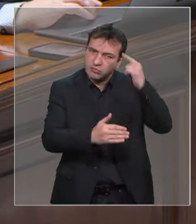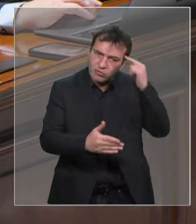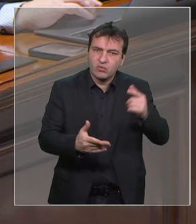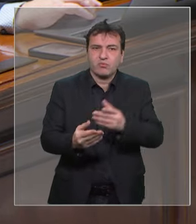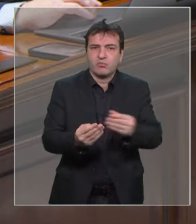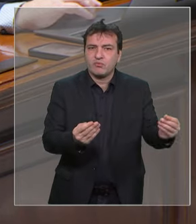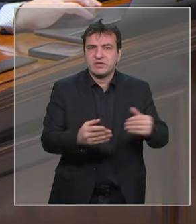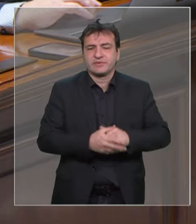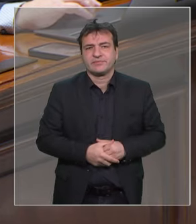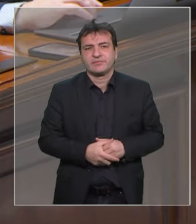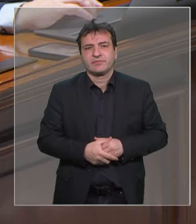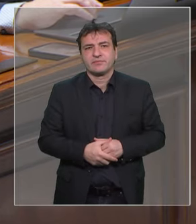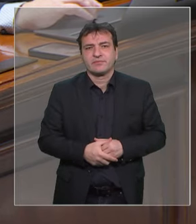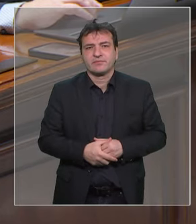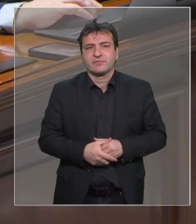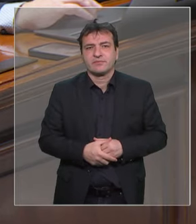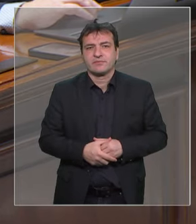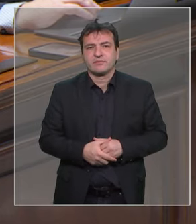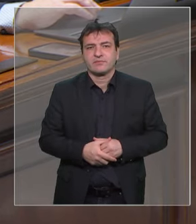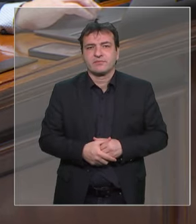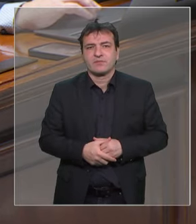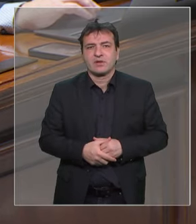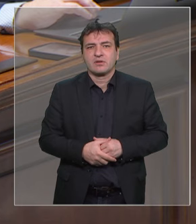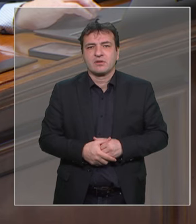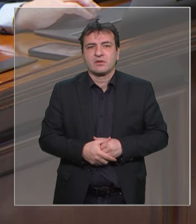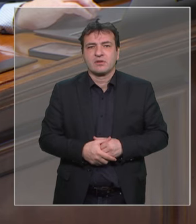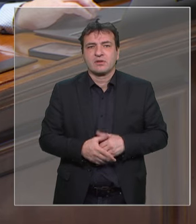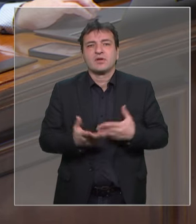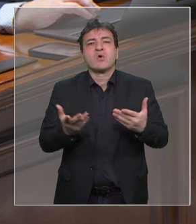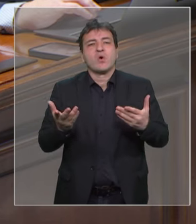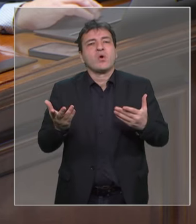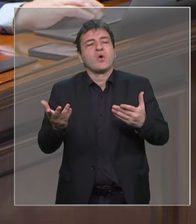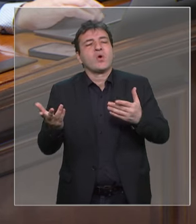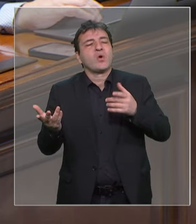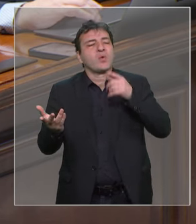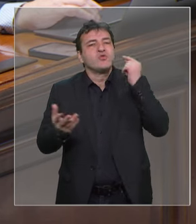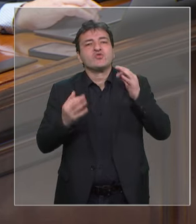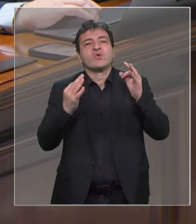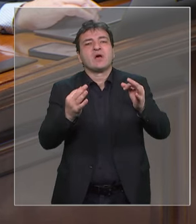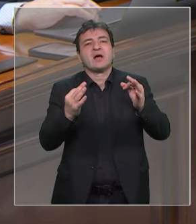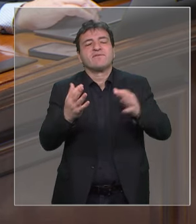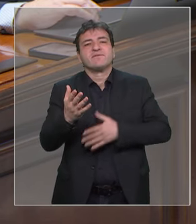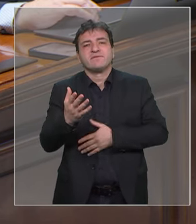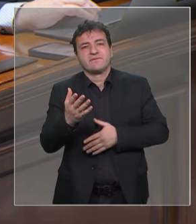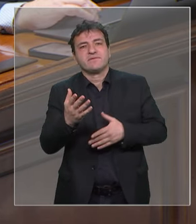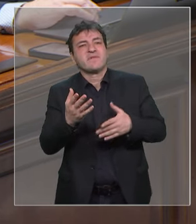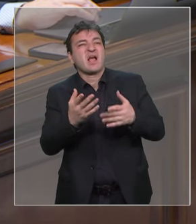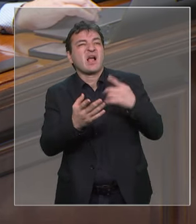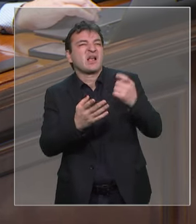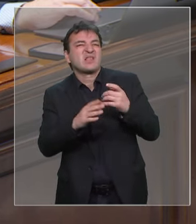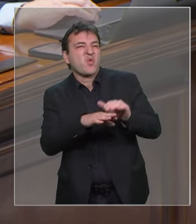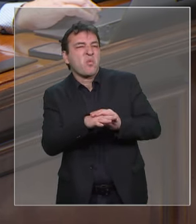Écoutez, monsieur, au-delà des, à nouveau, de vos politiques politiciennes, au-delà de l'urgence, la France,